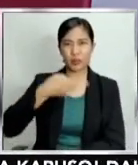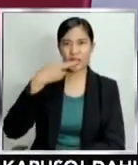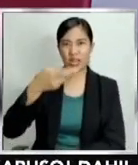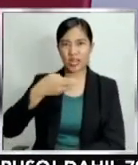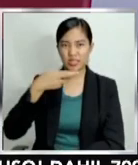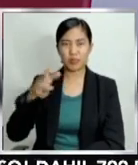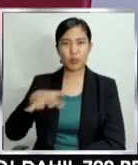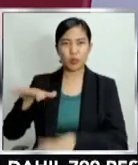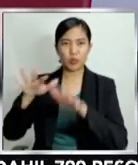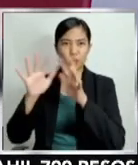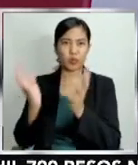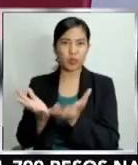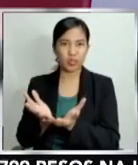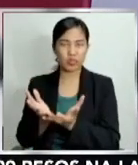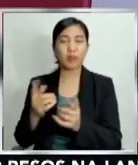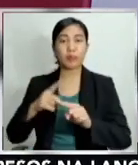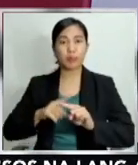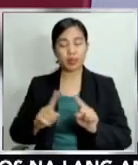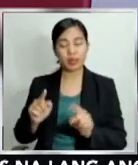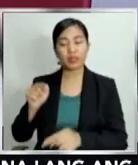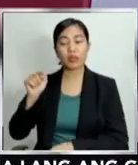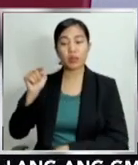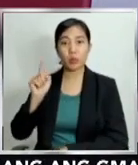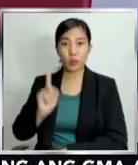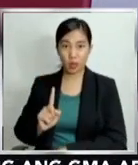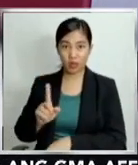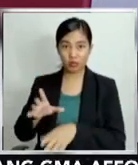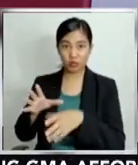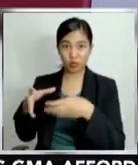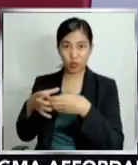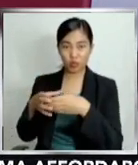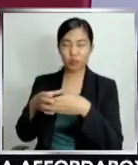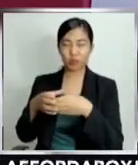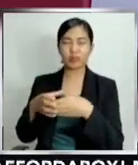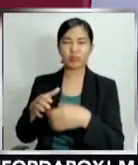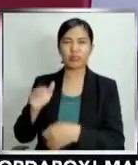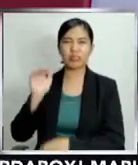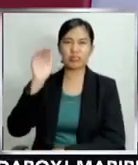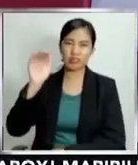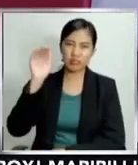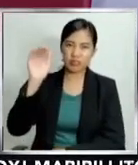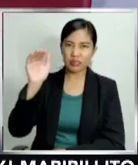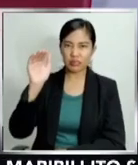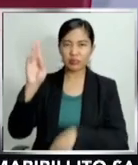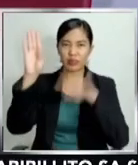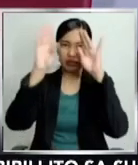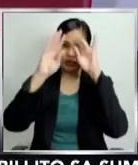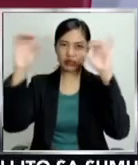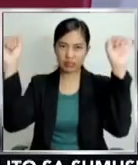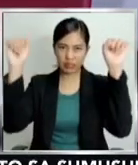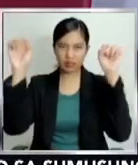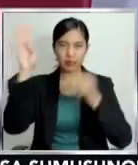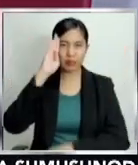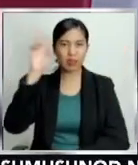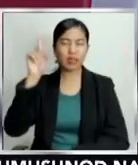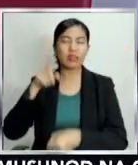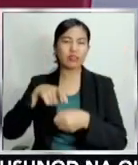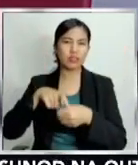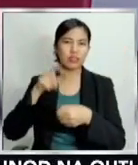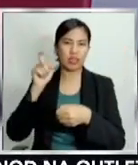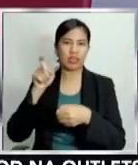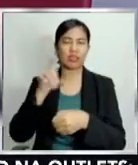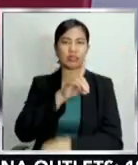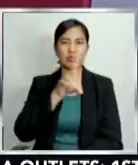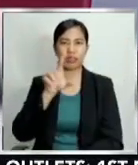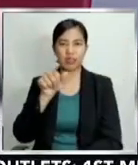isang grupo na magbitiw na bilang kalihim ng Department of Agriculture, si Pangulong Bongbong Marcos. Nagpapatuloy naman ang